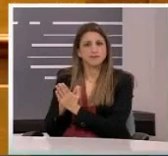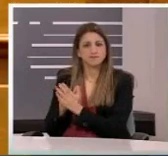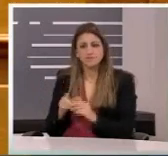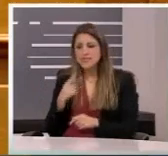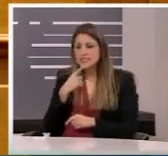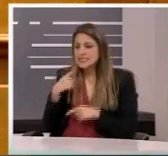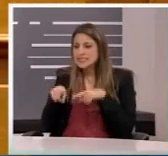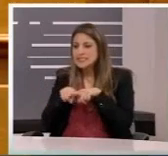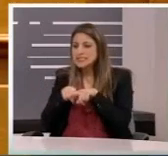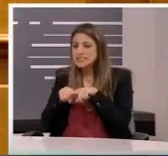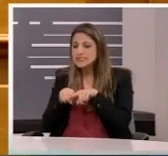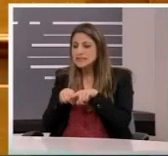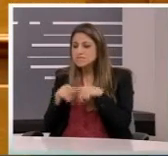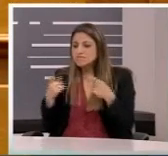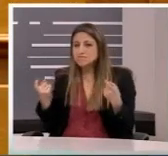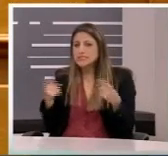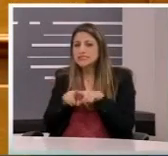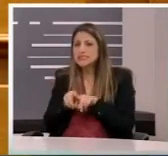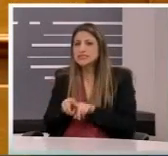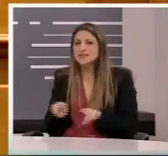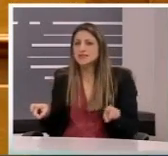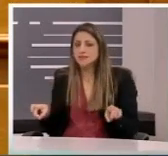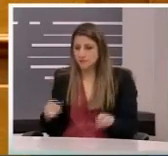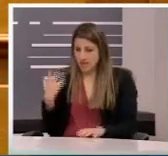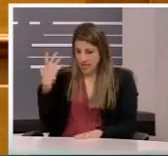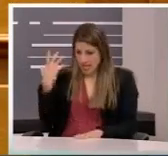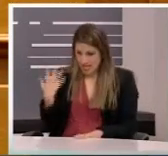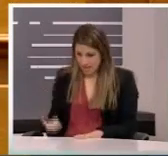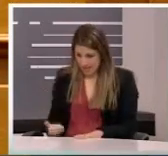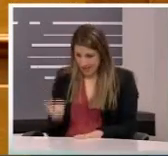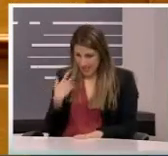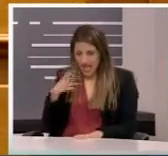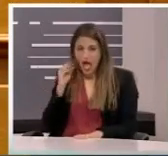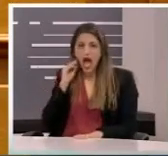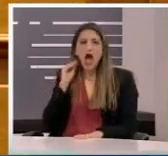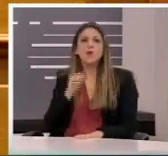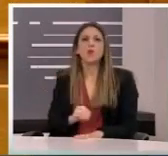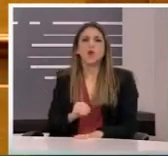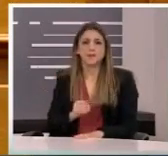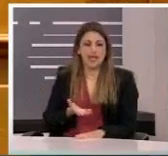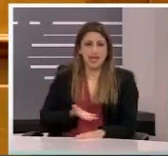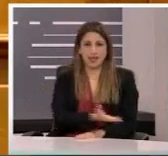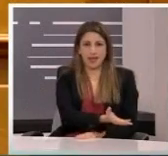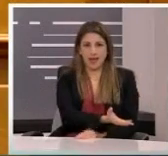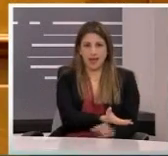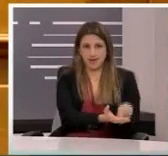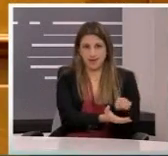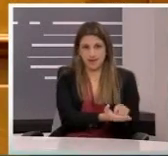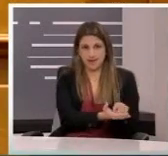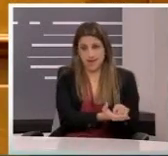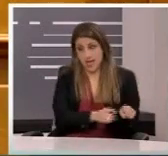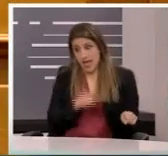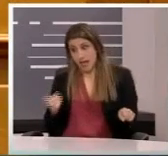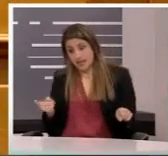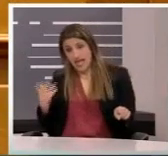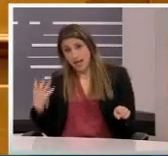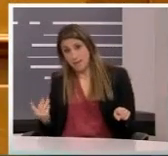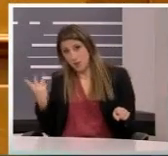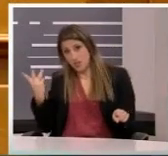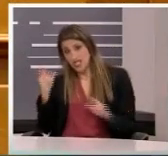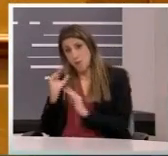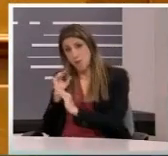Τι σχέση έχει αλήθεια μια ανώνυμη ακριβώς καταγγελία με έναν ποινικό θεσμό που εσείς